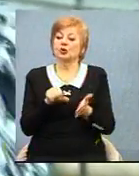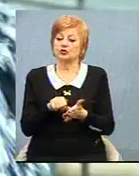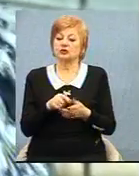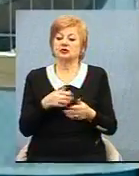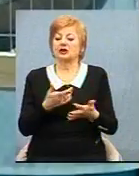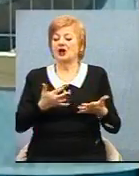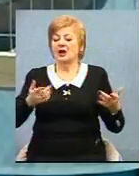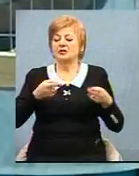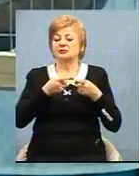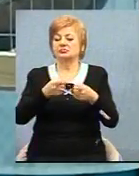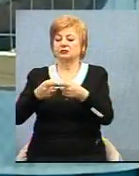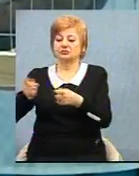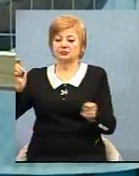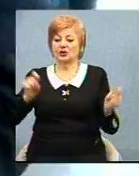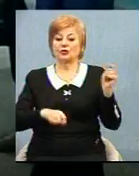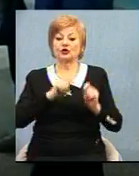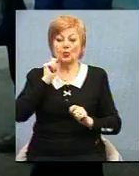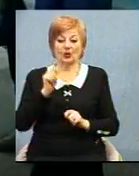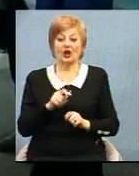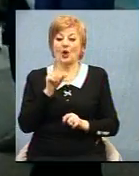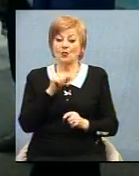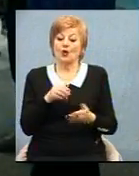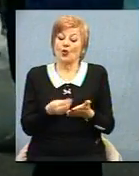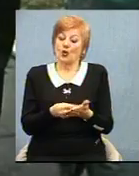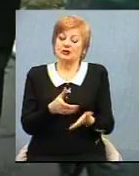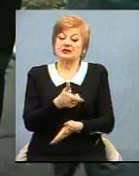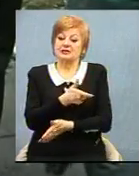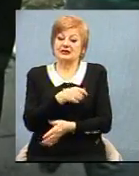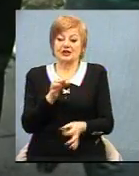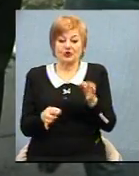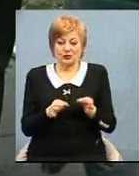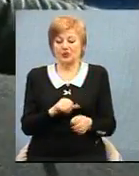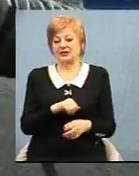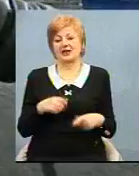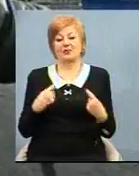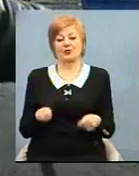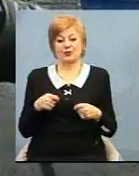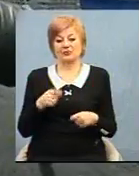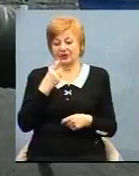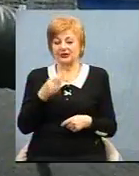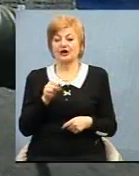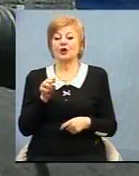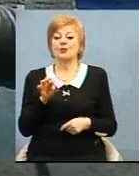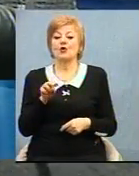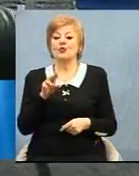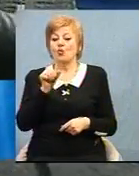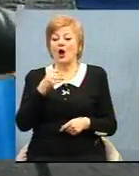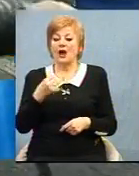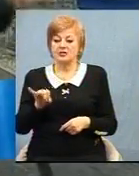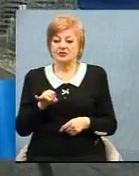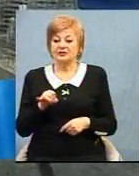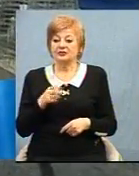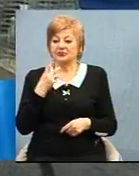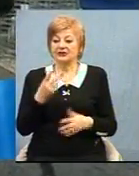з різних куточків України. Поки їх птахів оцінюють судді, самі торгують на ярмарку. Попугайчики, вовна. У мене